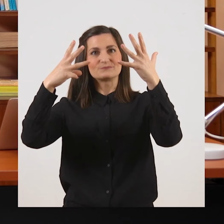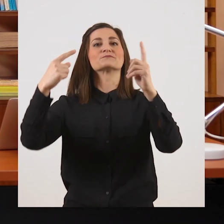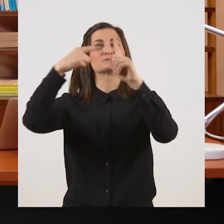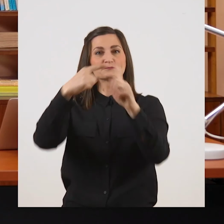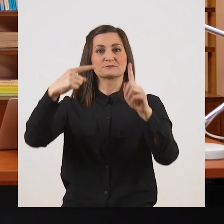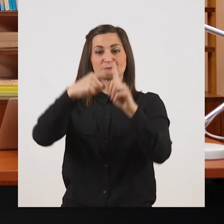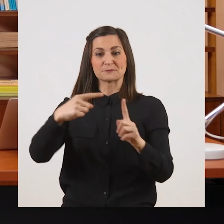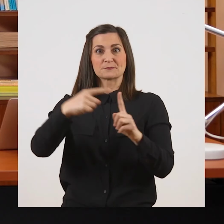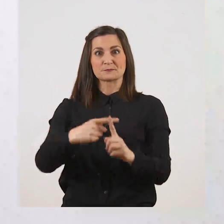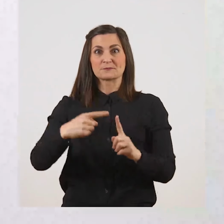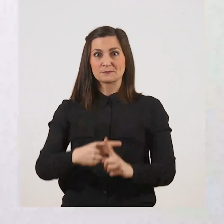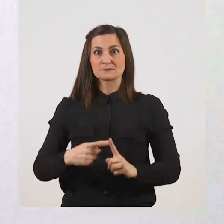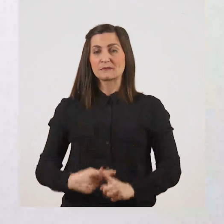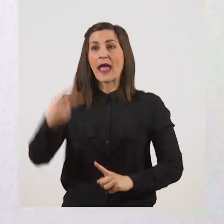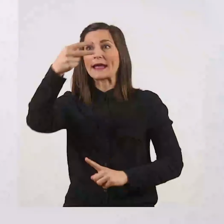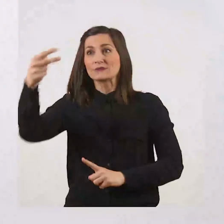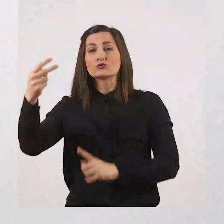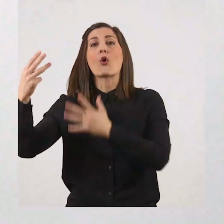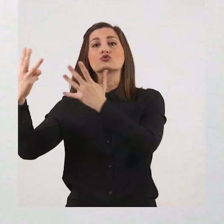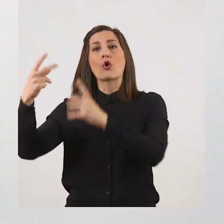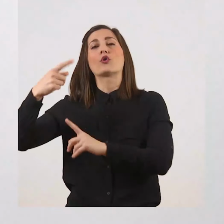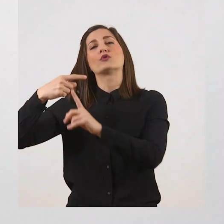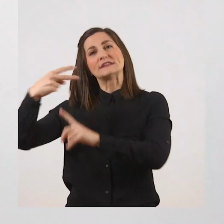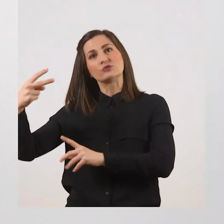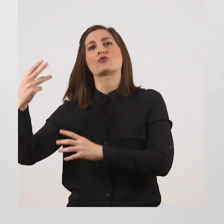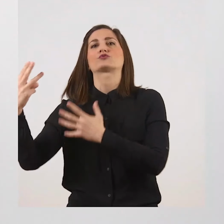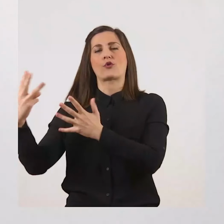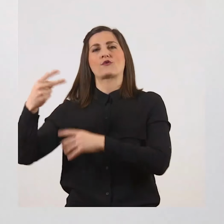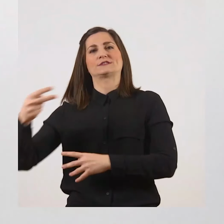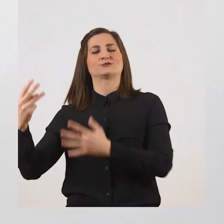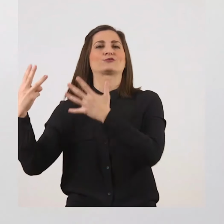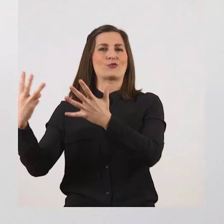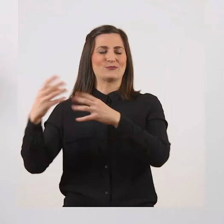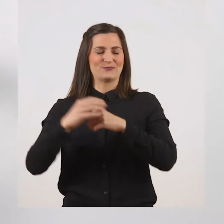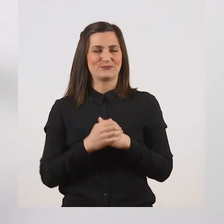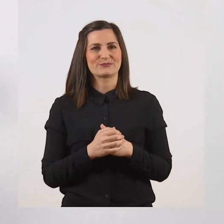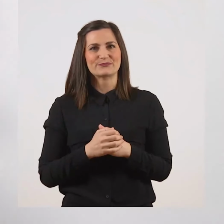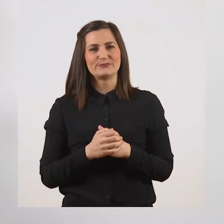ζουν όλα αυτά τα ζευγαράκια που αν τα προσθέσω κάνουν 8.